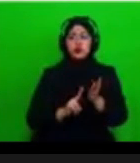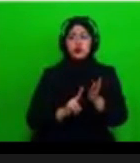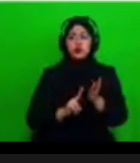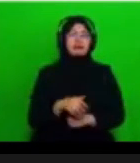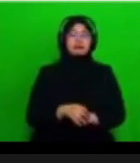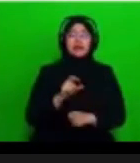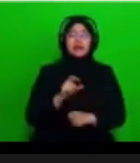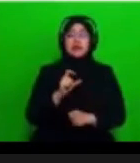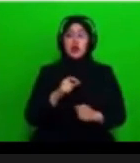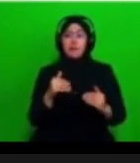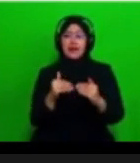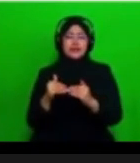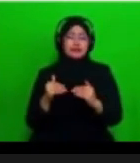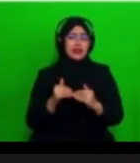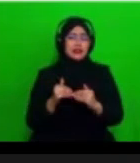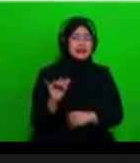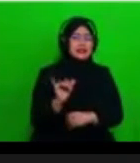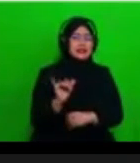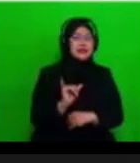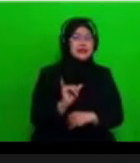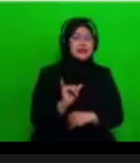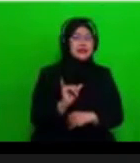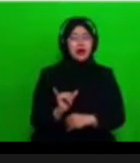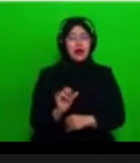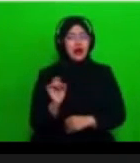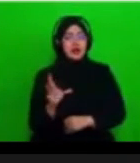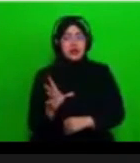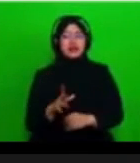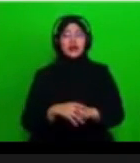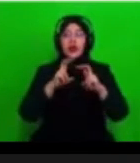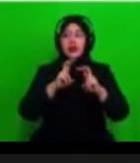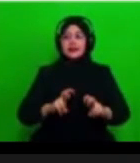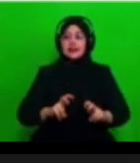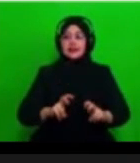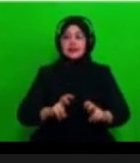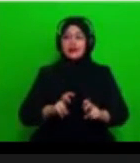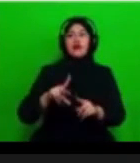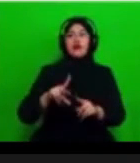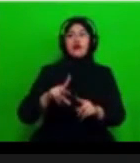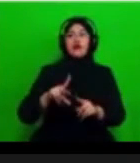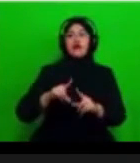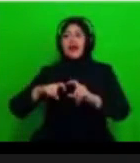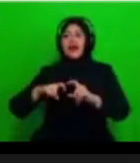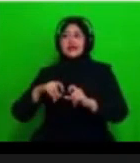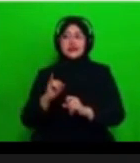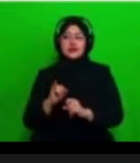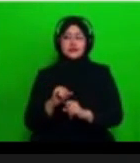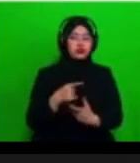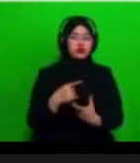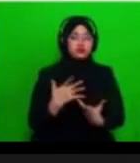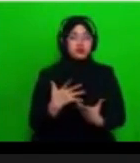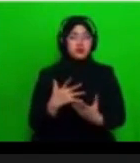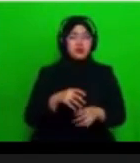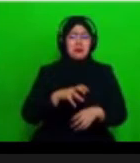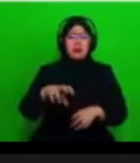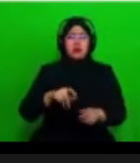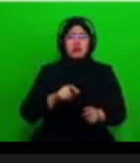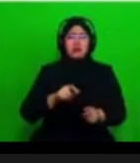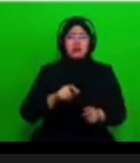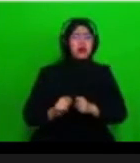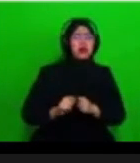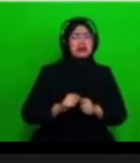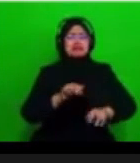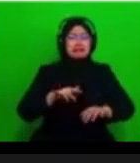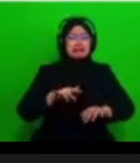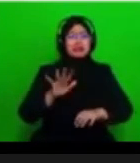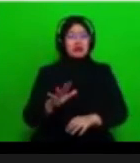Kemudian untuk matching fund, sama dengan yang tadi, perguruan tinggi, pokoknya kita mendorong riset vokasi itu menghasilkan produk. Jangan cuma bikin paper, tapi